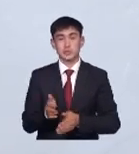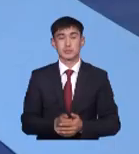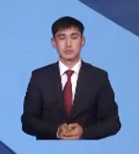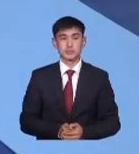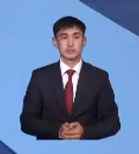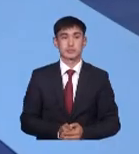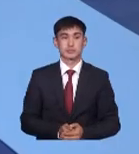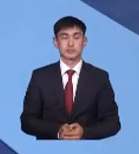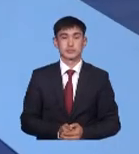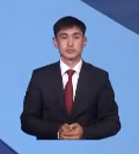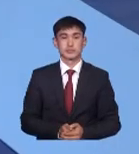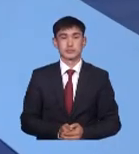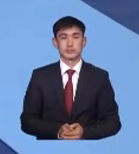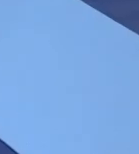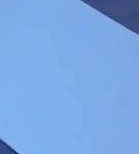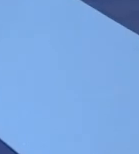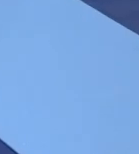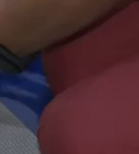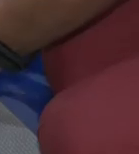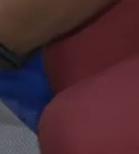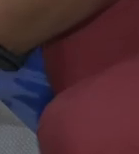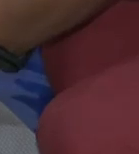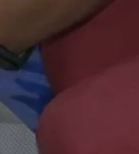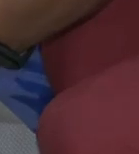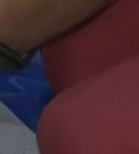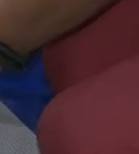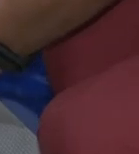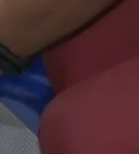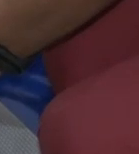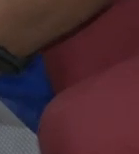етіледі. Ернұр Медет, Жеңіс Әбдірешев, Жетісу арнасы, Кербұлақ ауданынан.